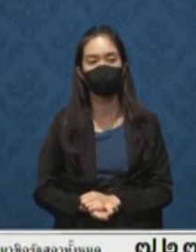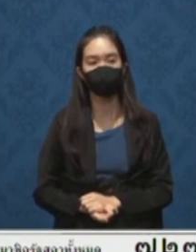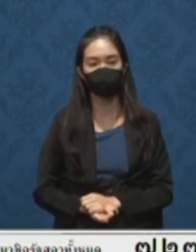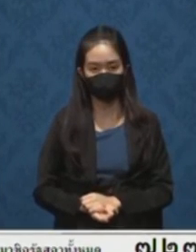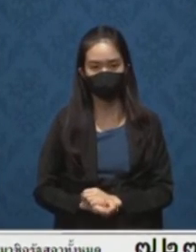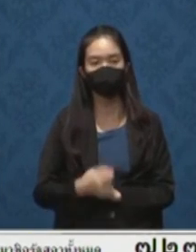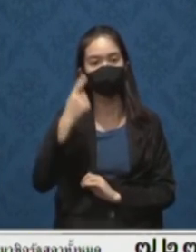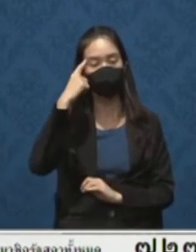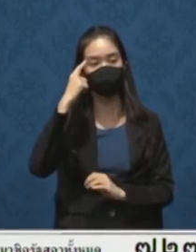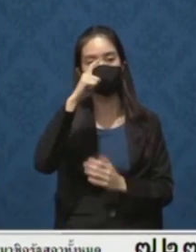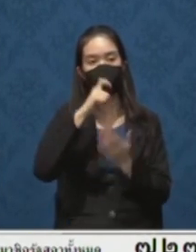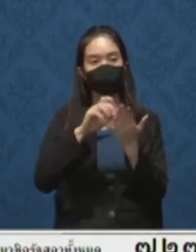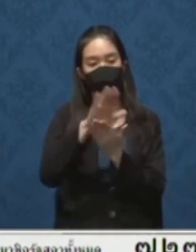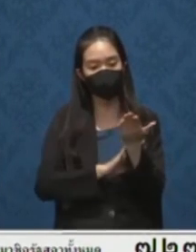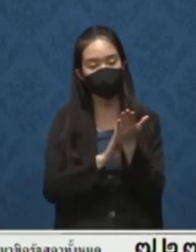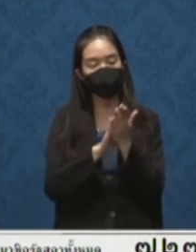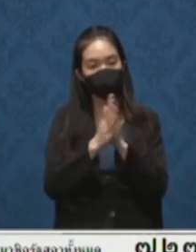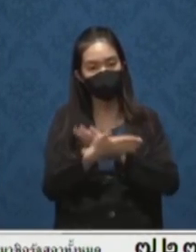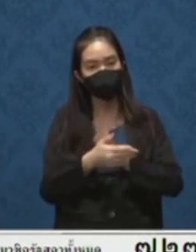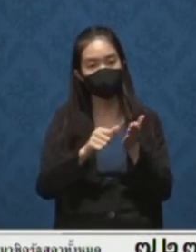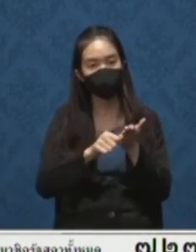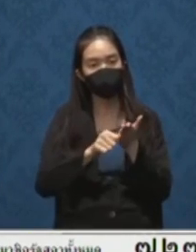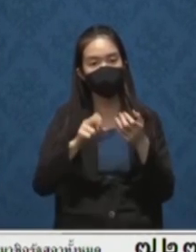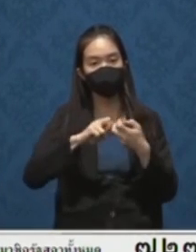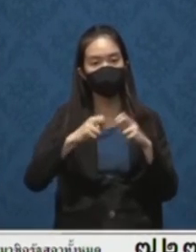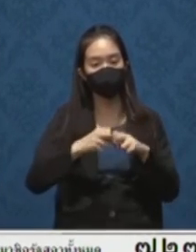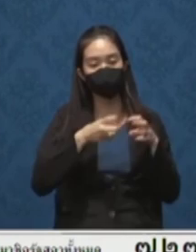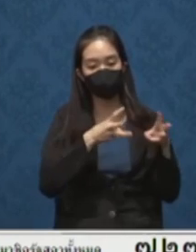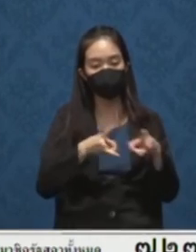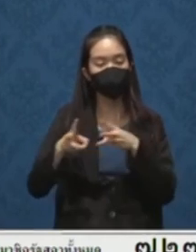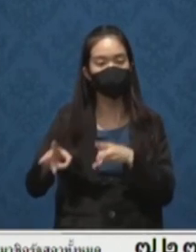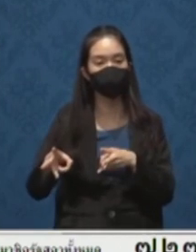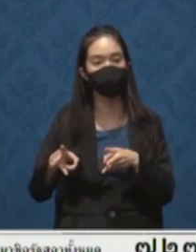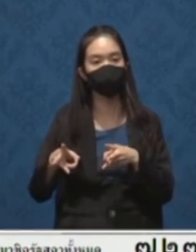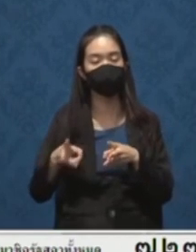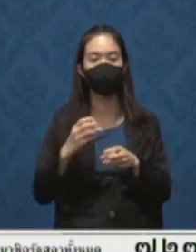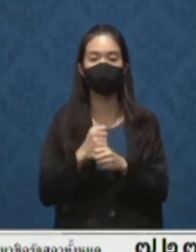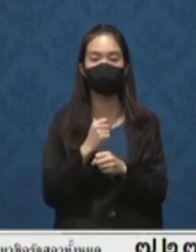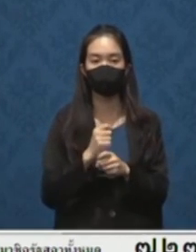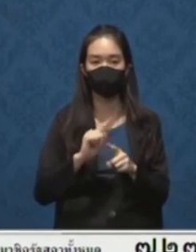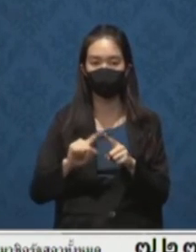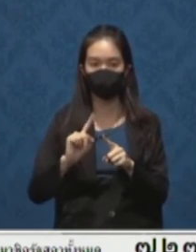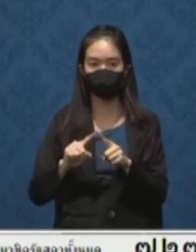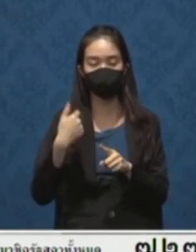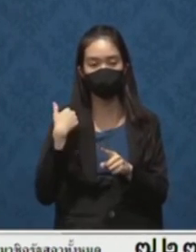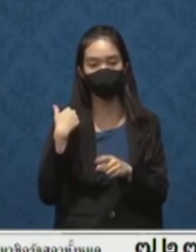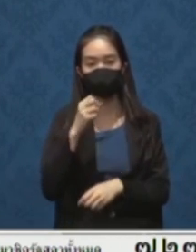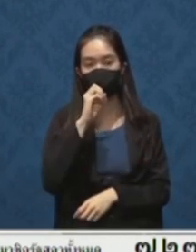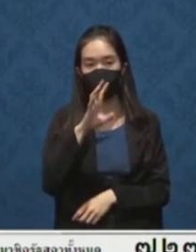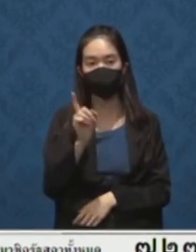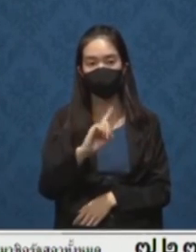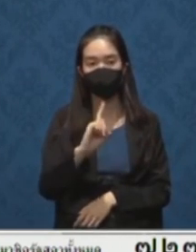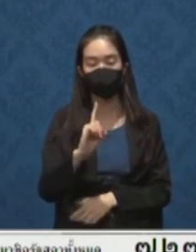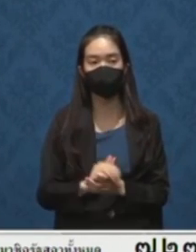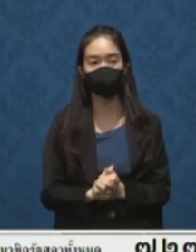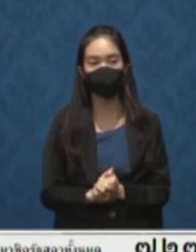การ ปฏิ รประเทศ นั้นก็จะ มี แว ทาง ซึ่งได้บัญ หด ไว้ ตั้ง แต่ ใน